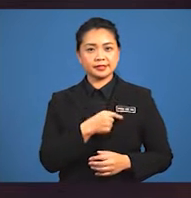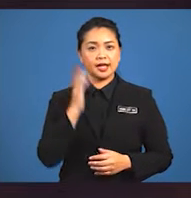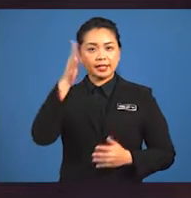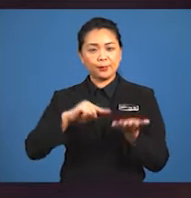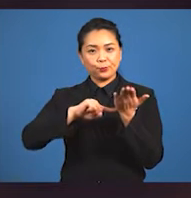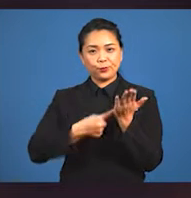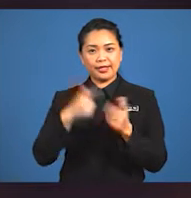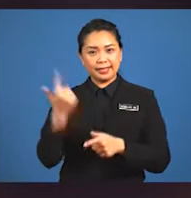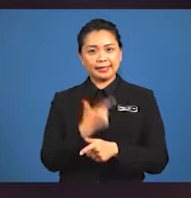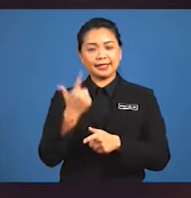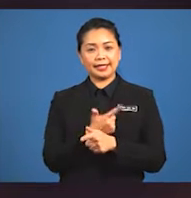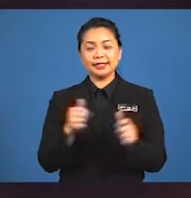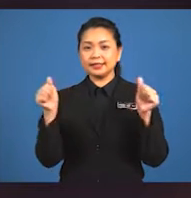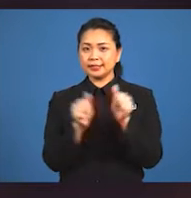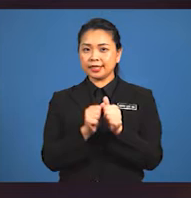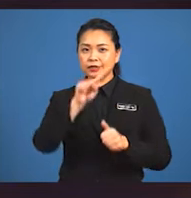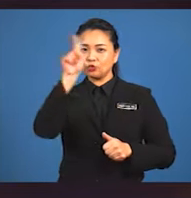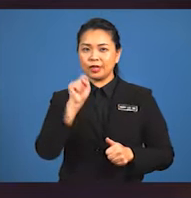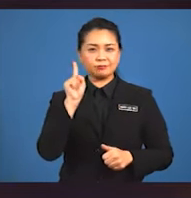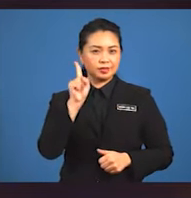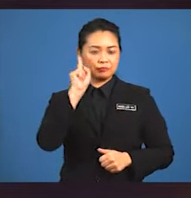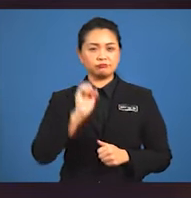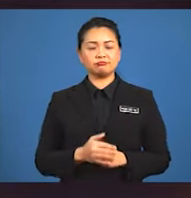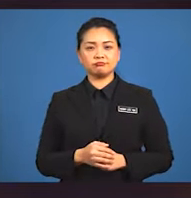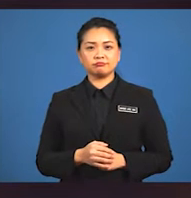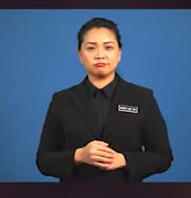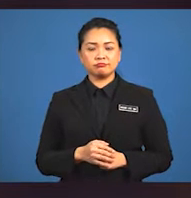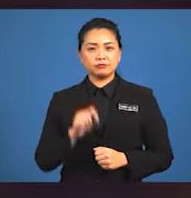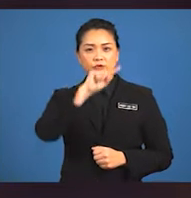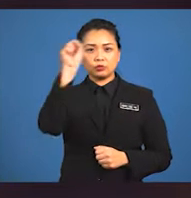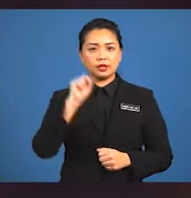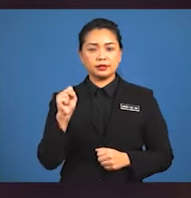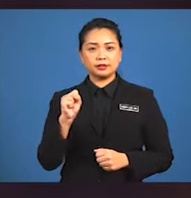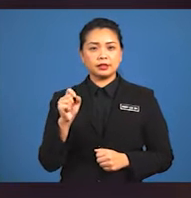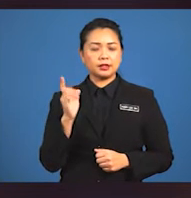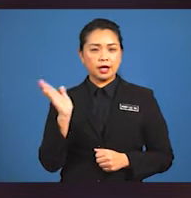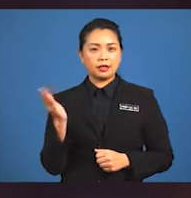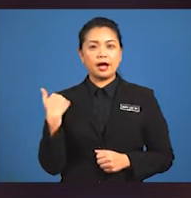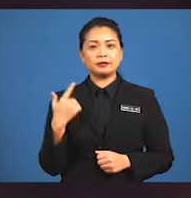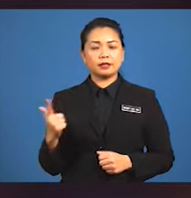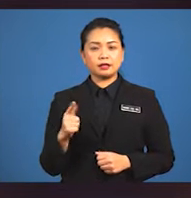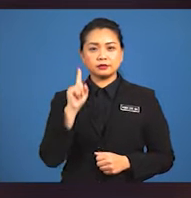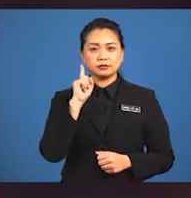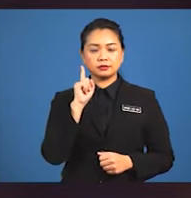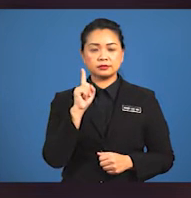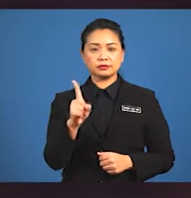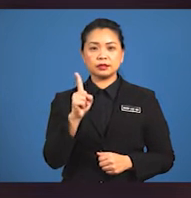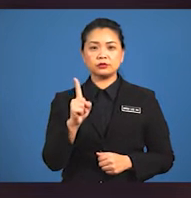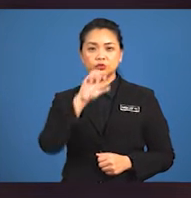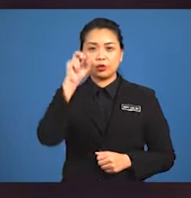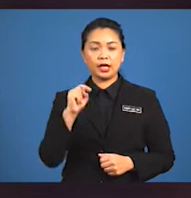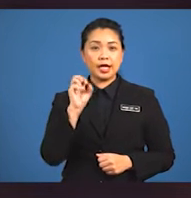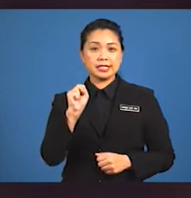Kita akan mulakan latihan kita dengan soalan 1. Soalan ini merupakan salah satu koleksi